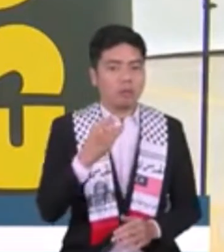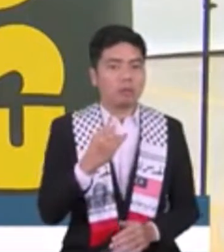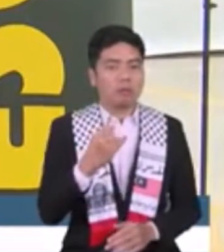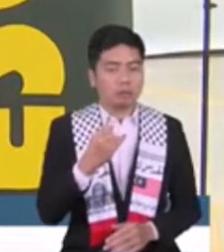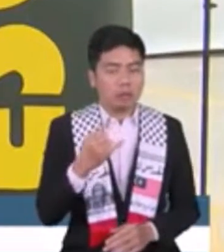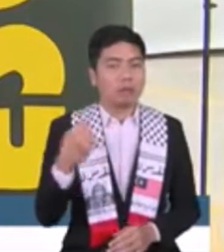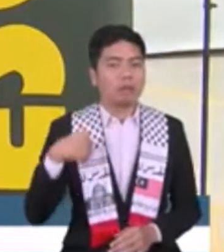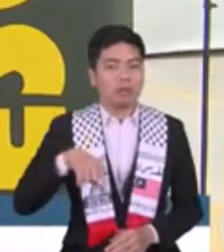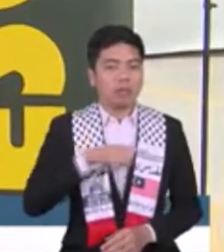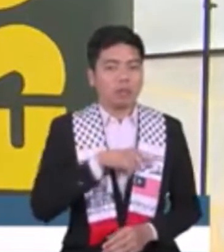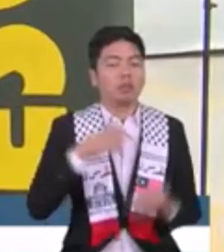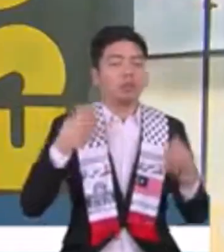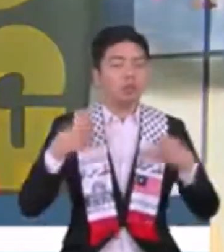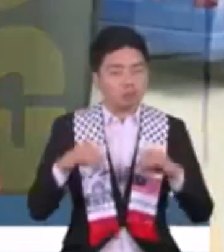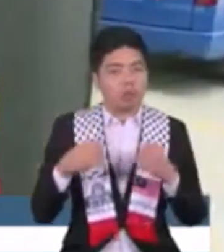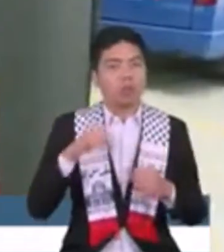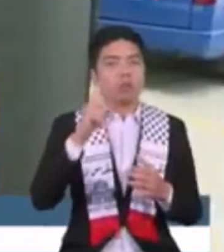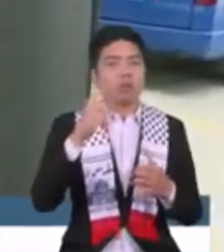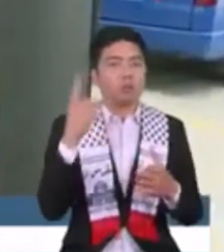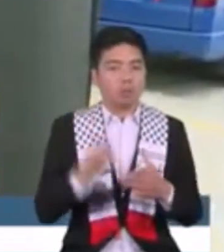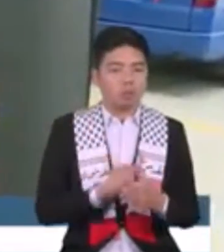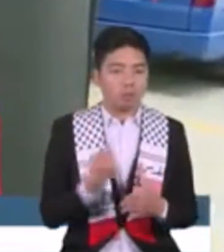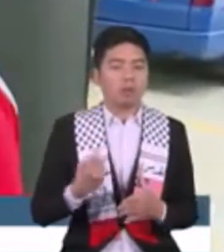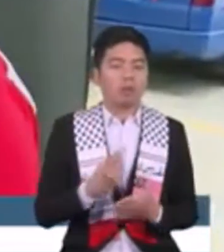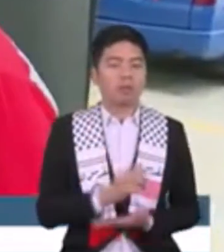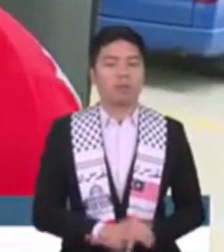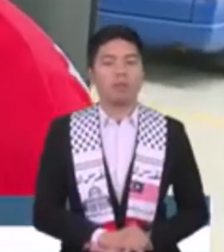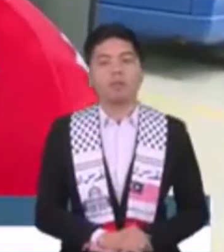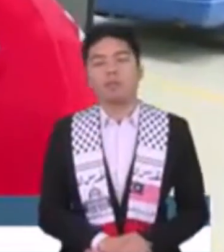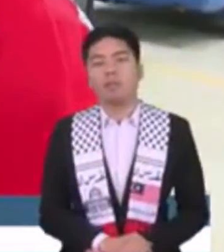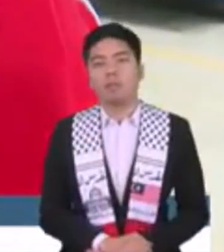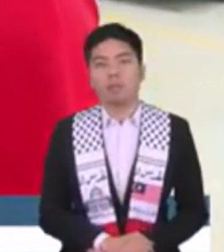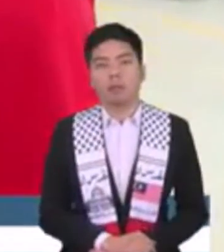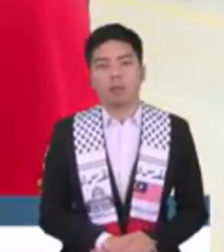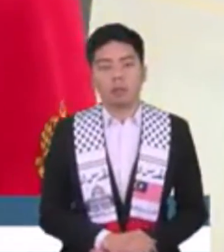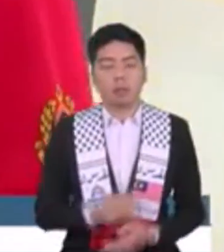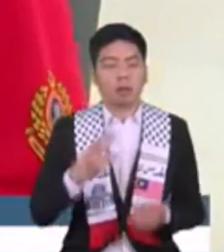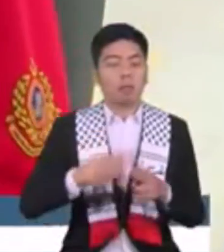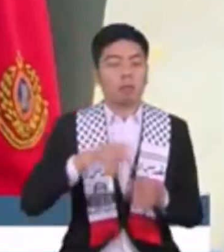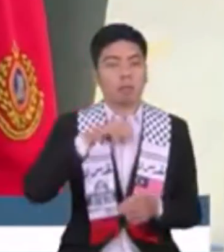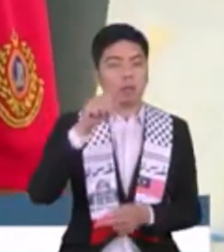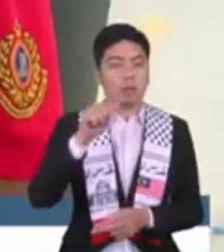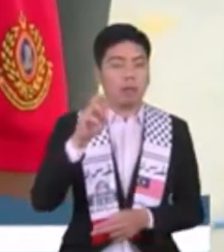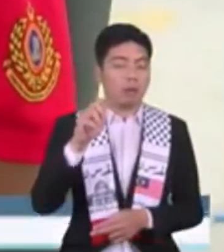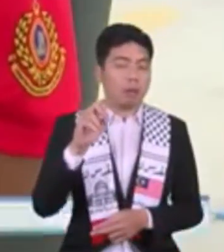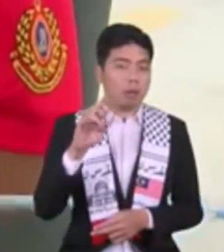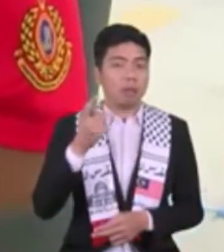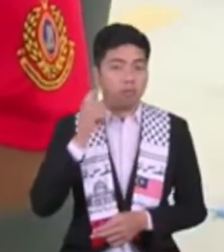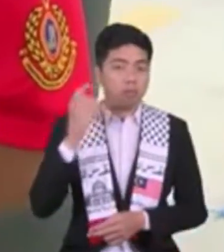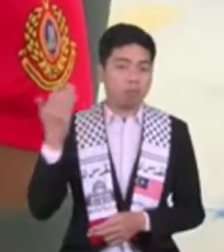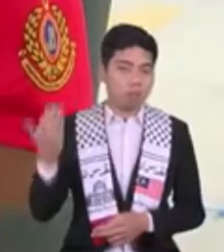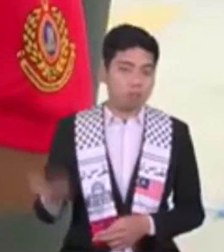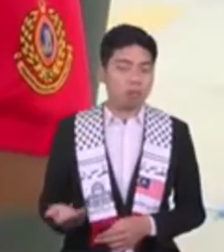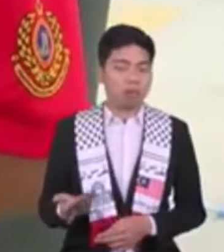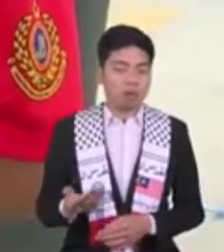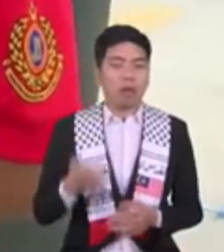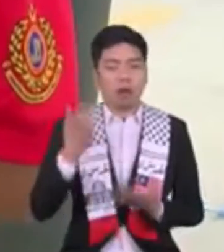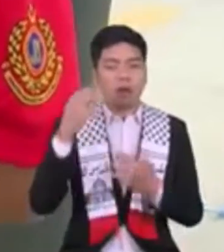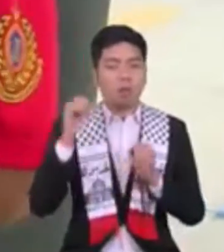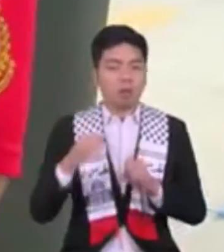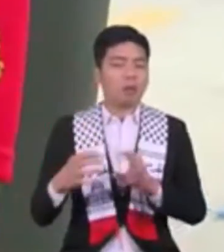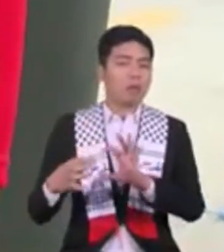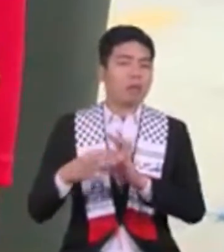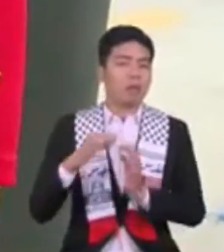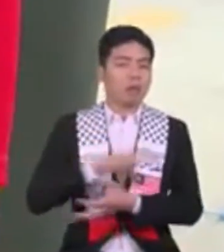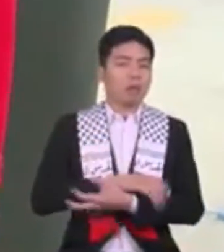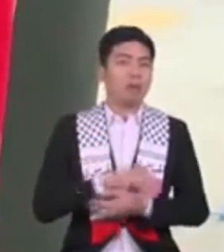sebulan. RM5 juta sebulan? Betul, untuk jenis produk kita. Betul. Zamri turut berharap dapat meneruskan kerjasama bersama RTM